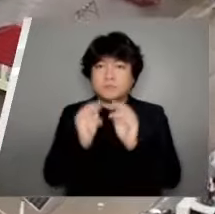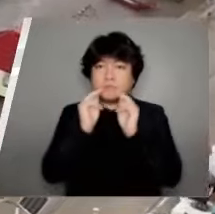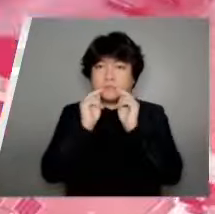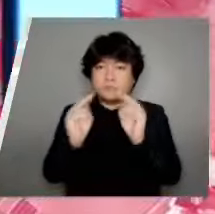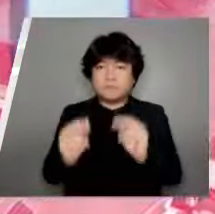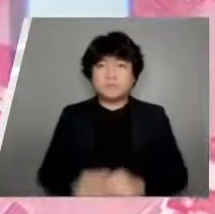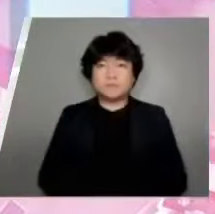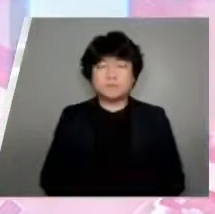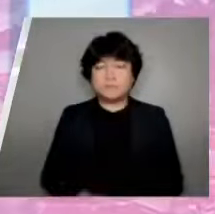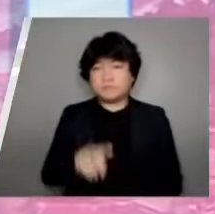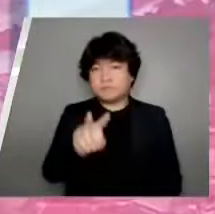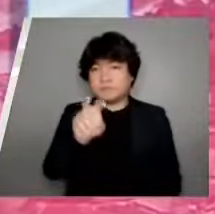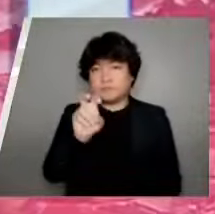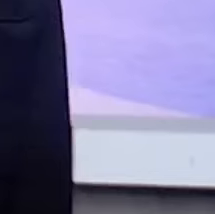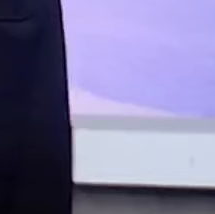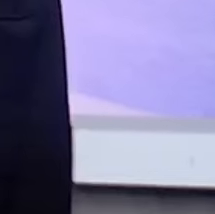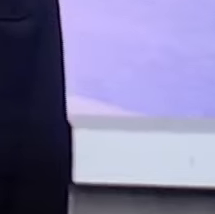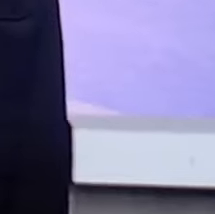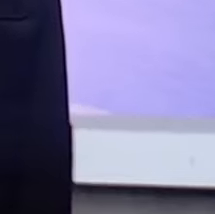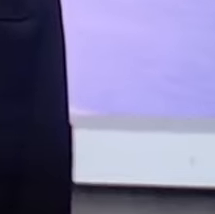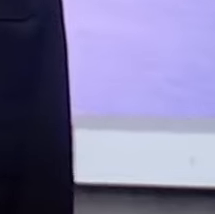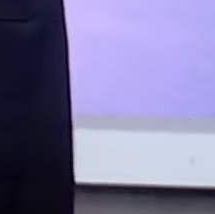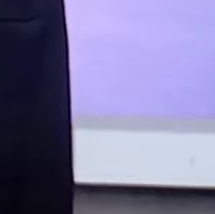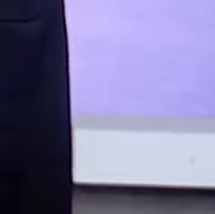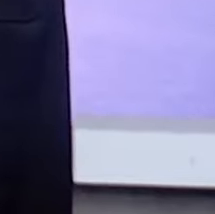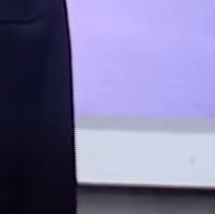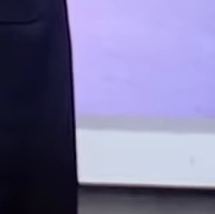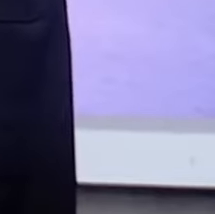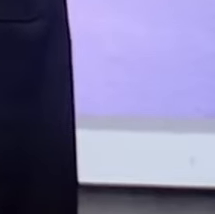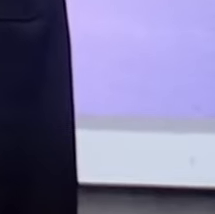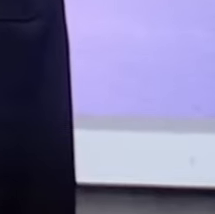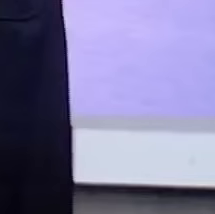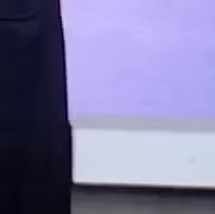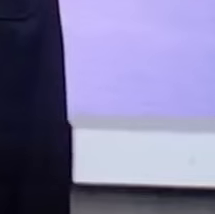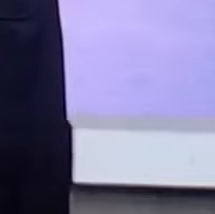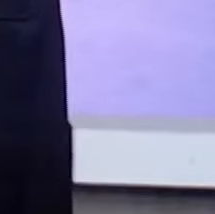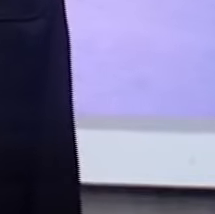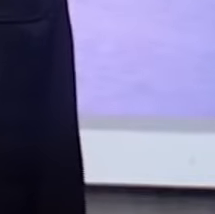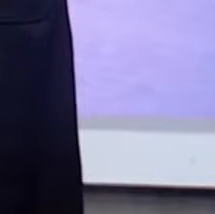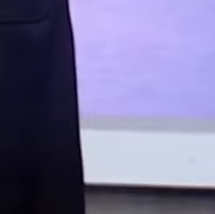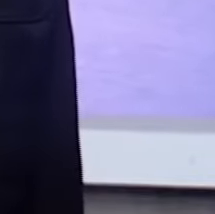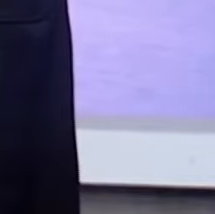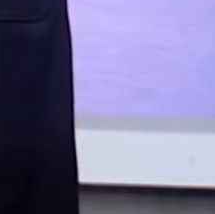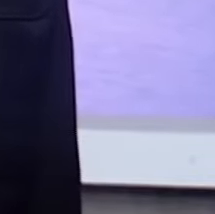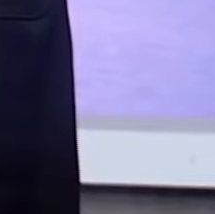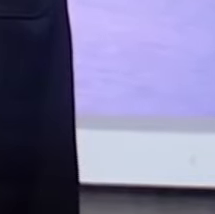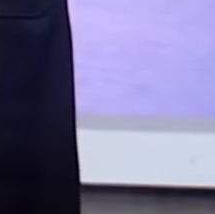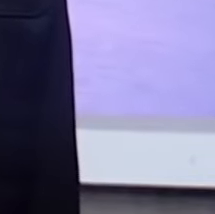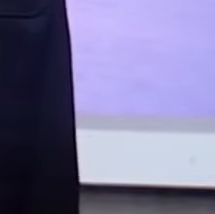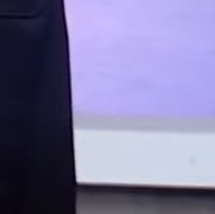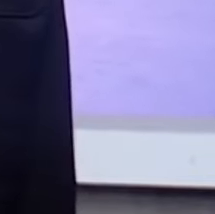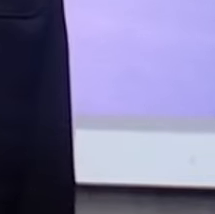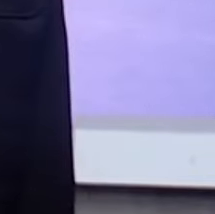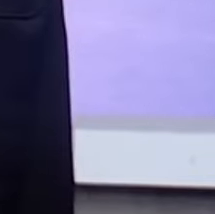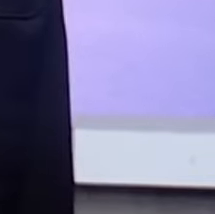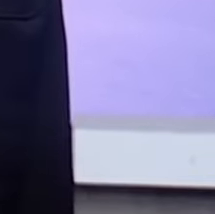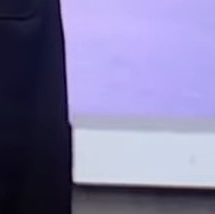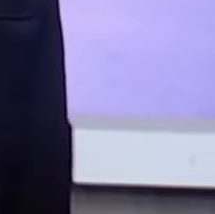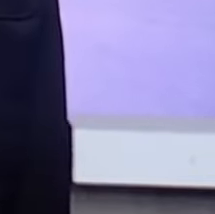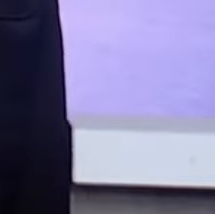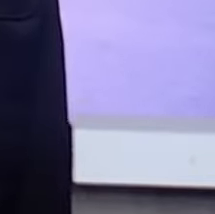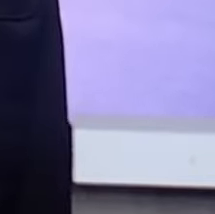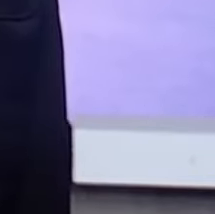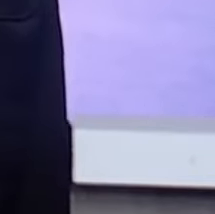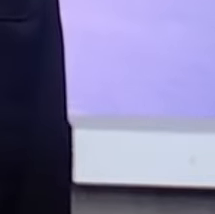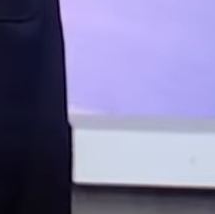ang inyong saksi. Mga kapuso, sama-sama tayo maging saksi. Mag-subscribe sa GMA Integrated News